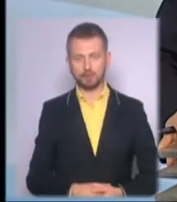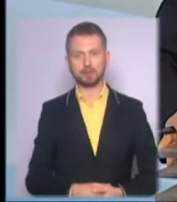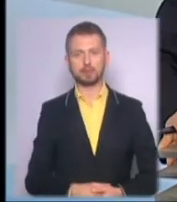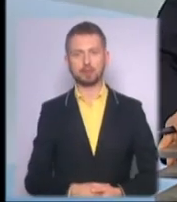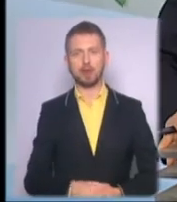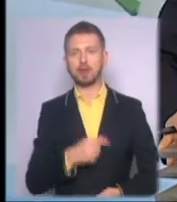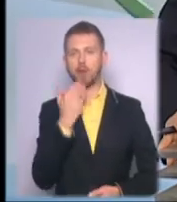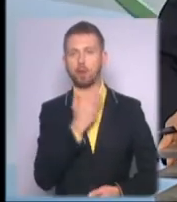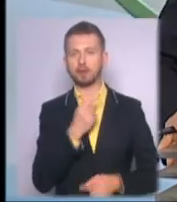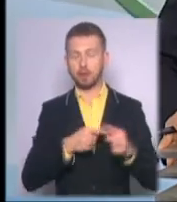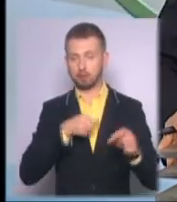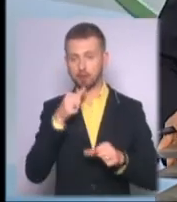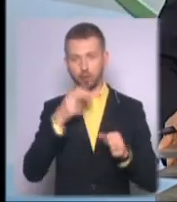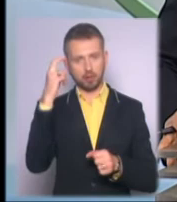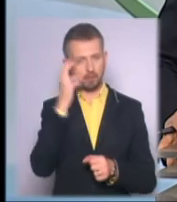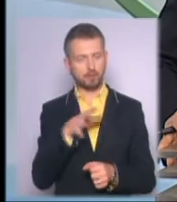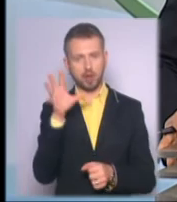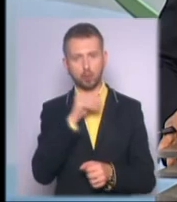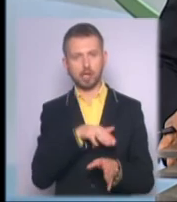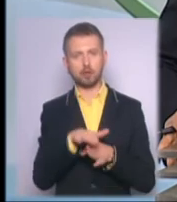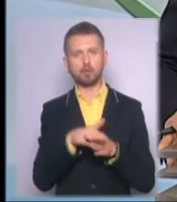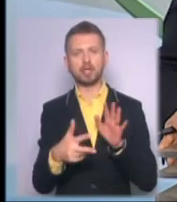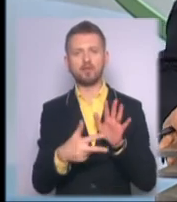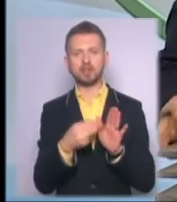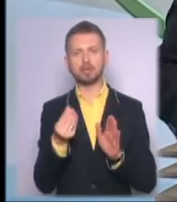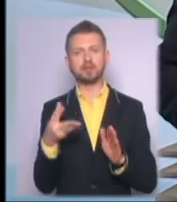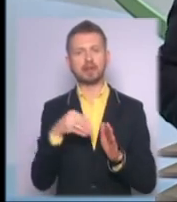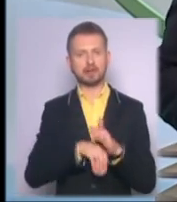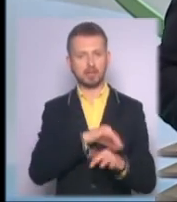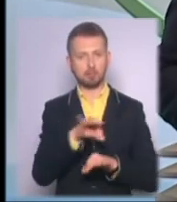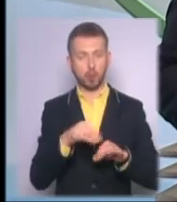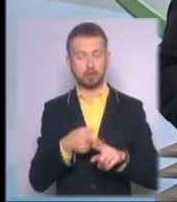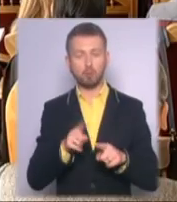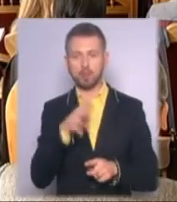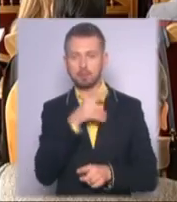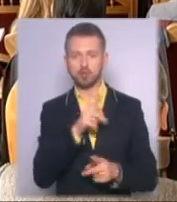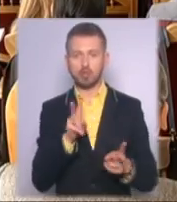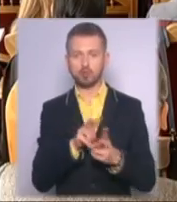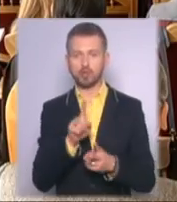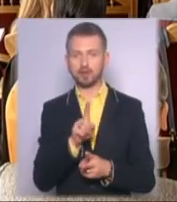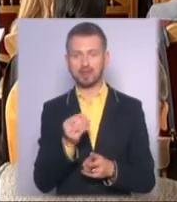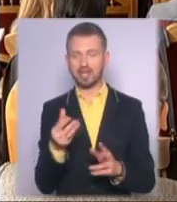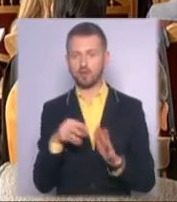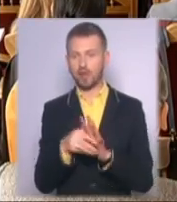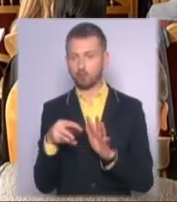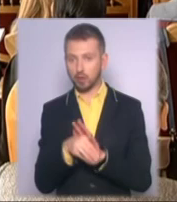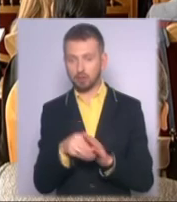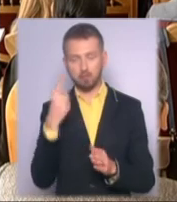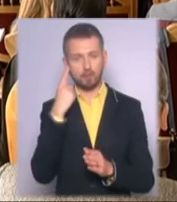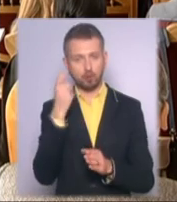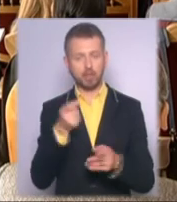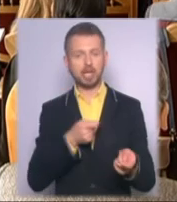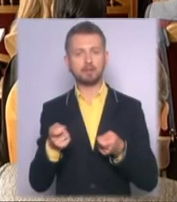За останні півроку у столиці вдалося реалізувати 8 інвестиційних проєктів. Про це під час зустрічі з інвесторами повідомили керівники